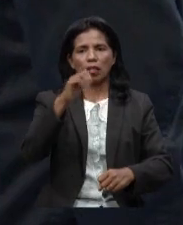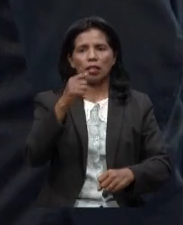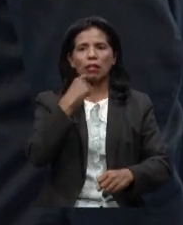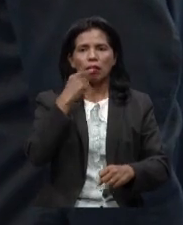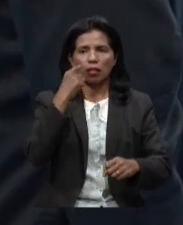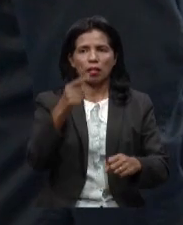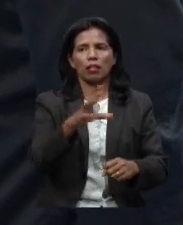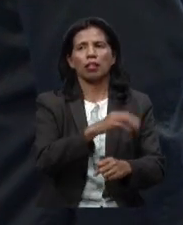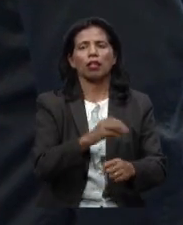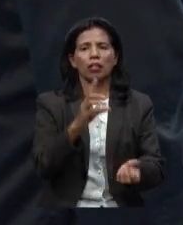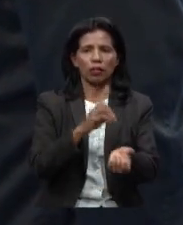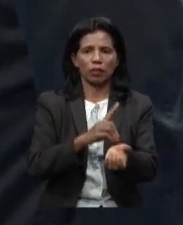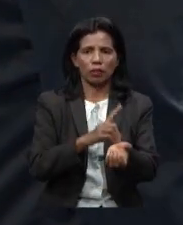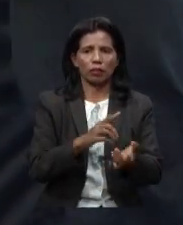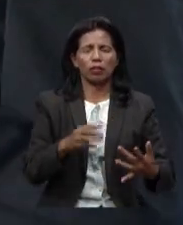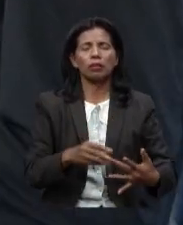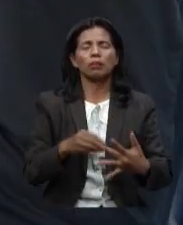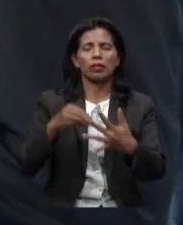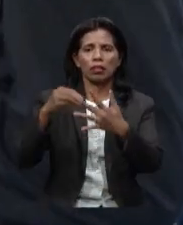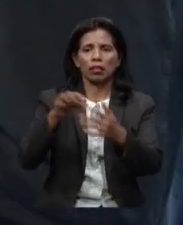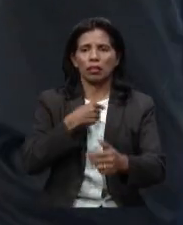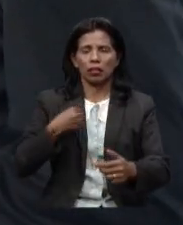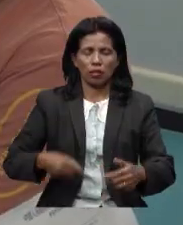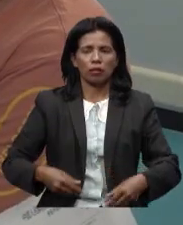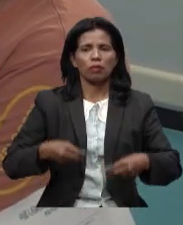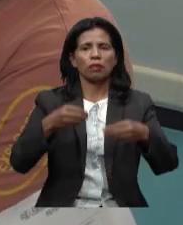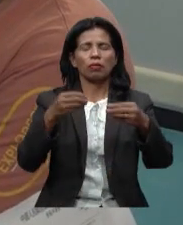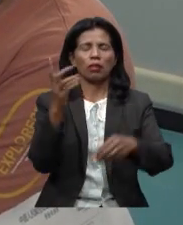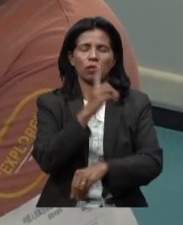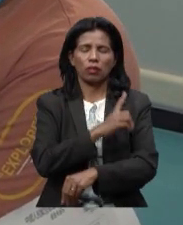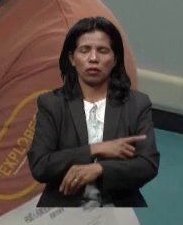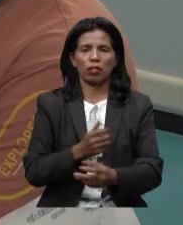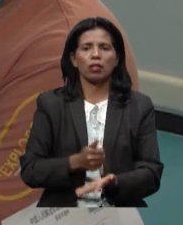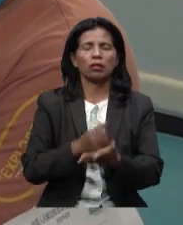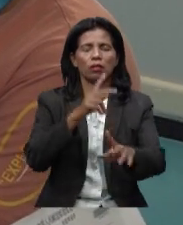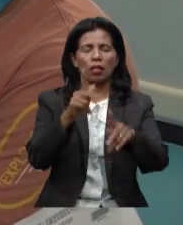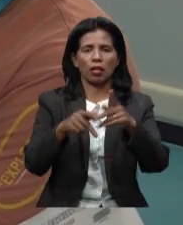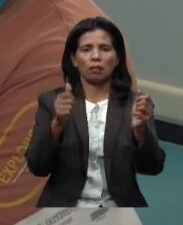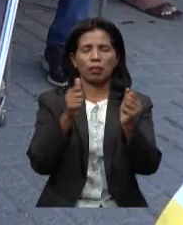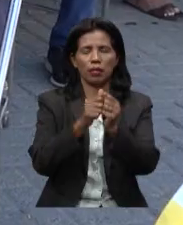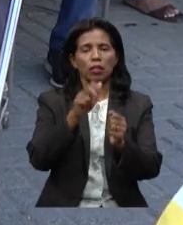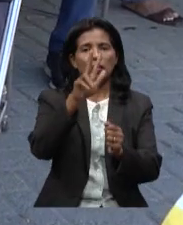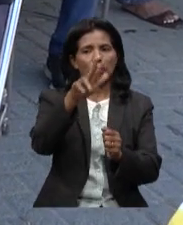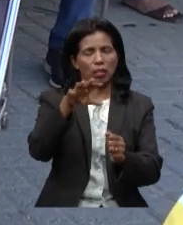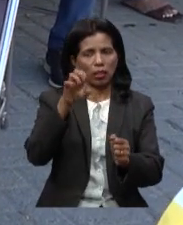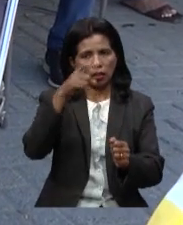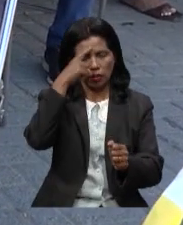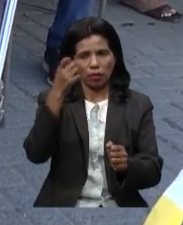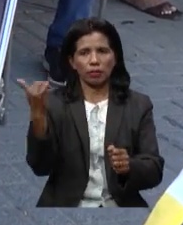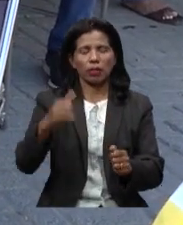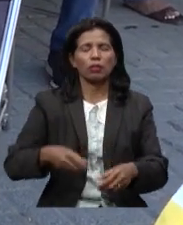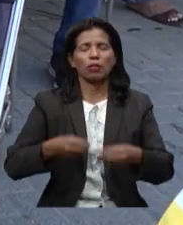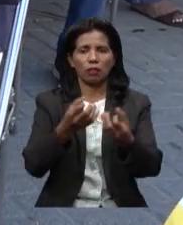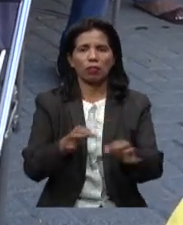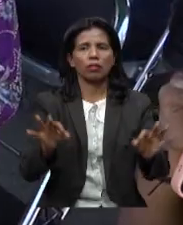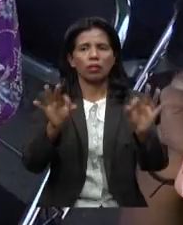Hateten, médico especialista sinesa sira fo limitação kada loron atende paciente besi katustolu, tamba ne sira fo